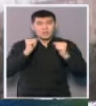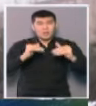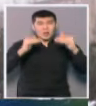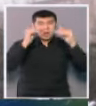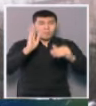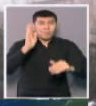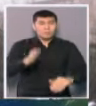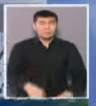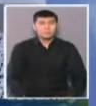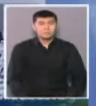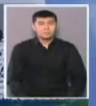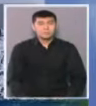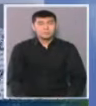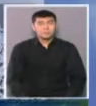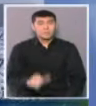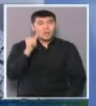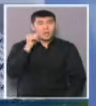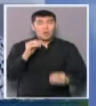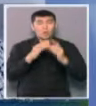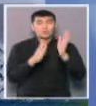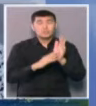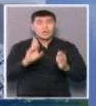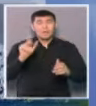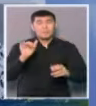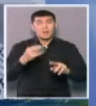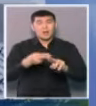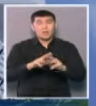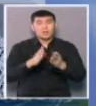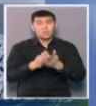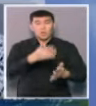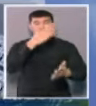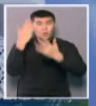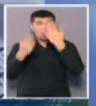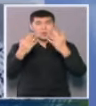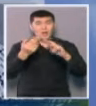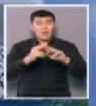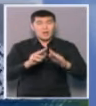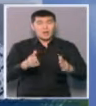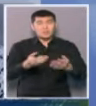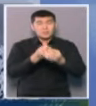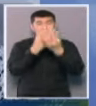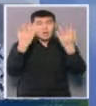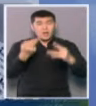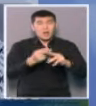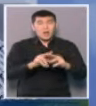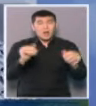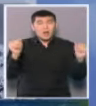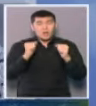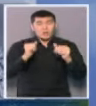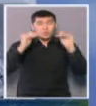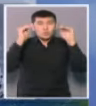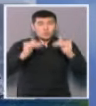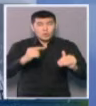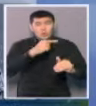көтерілуі байқалады. Ертең 19 ақпанда солтүстіктен келген суық антициклон ықпалымен ашық ауа райы қалыптасып, ауа температурасы